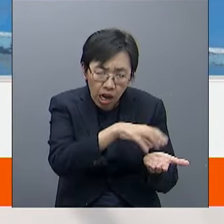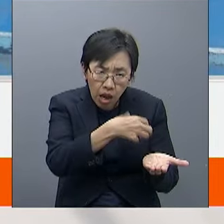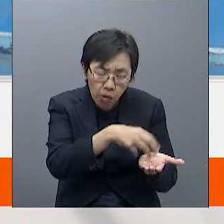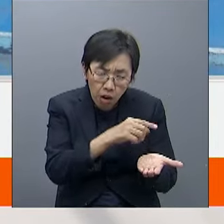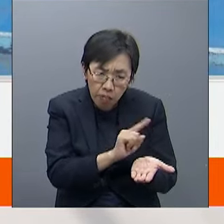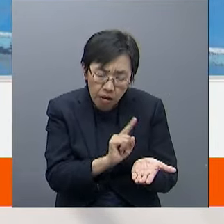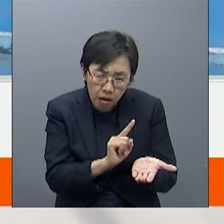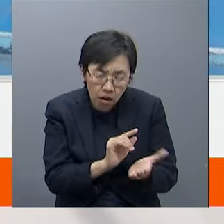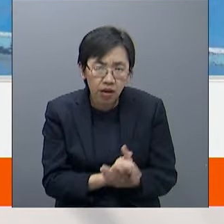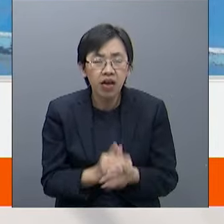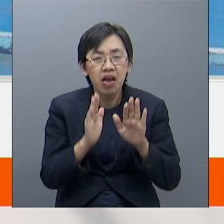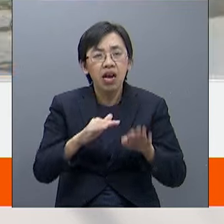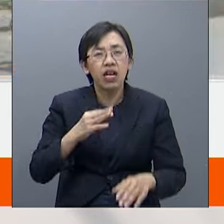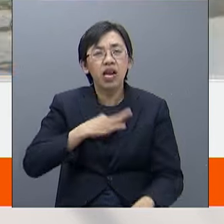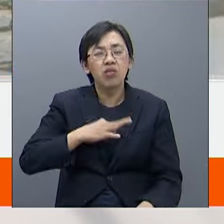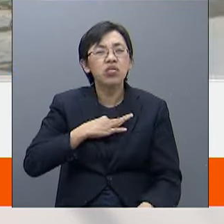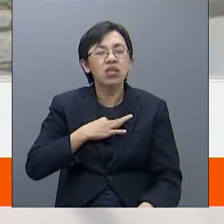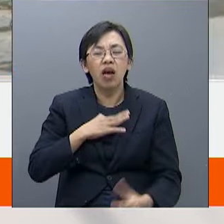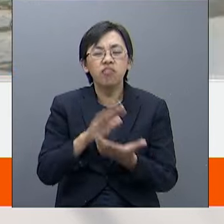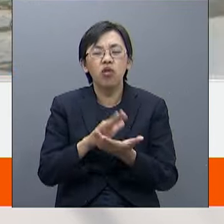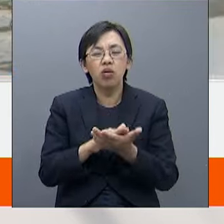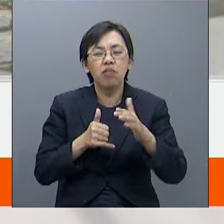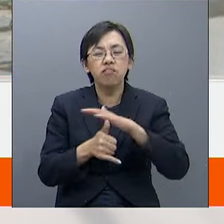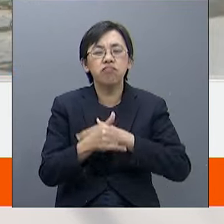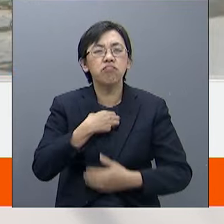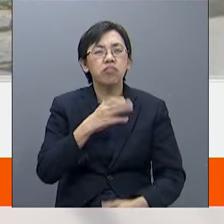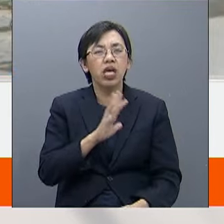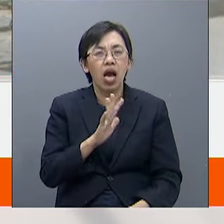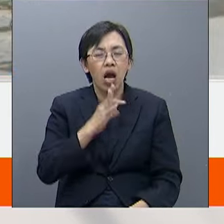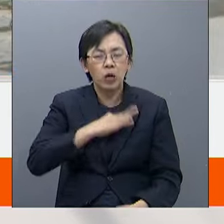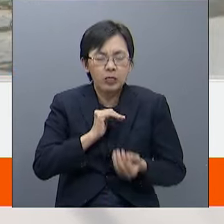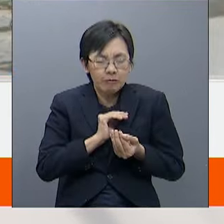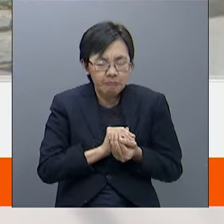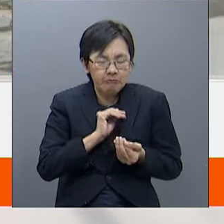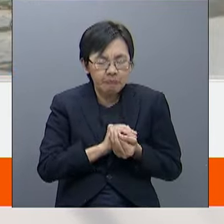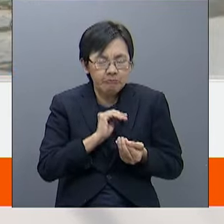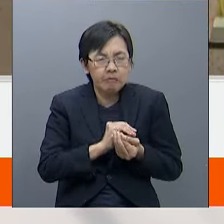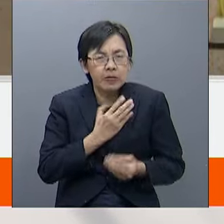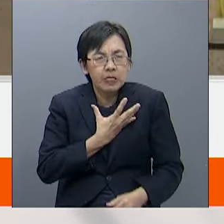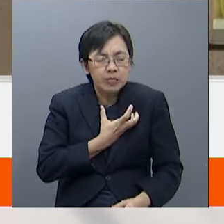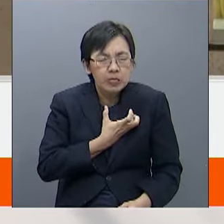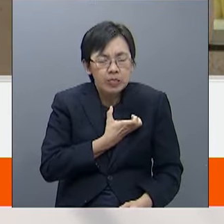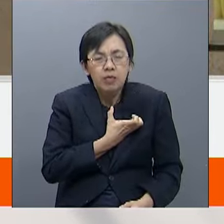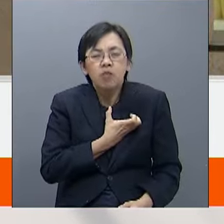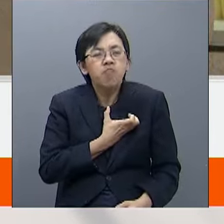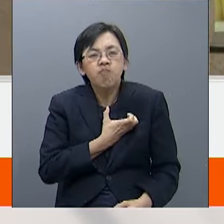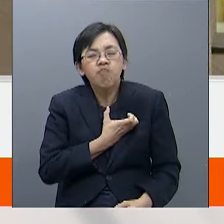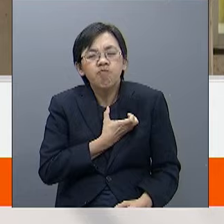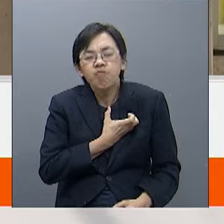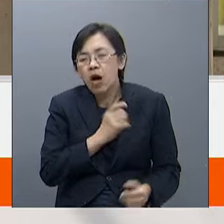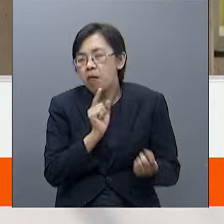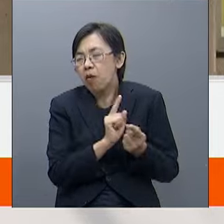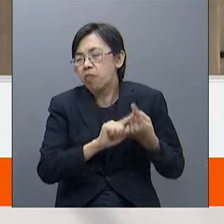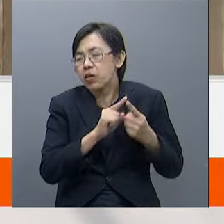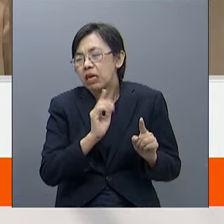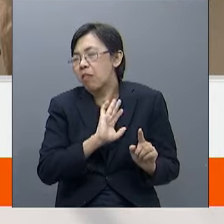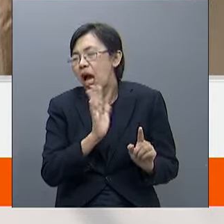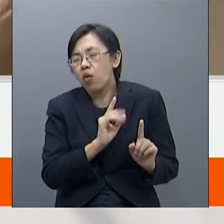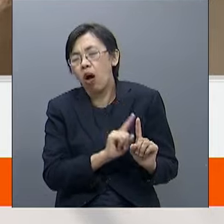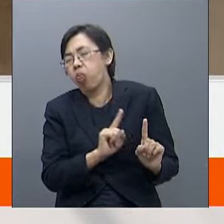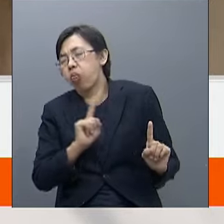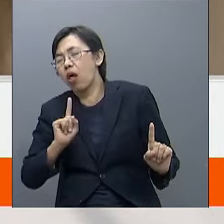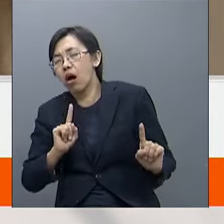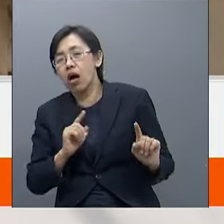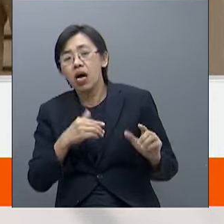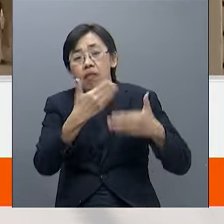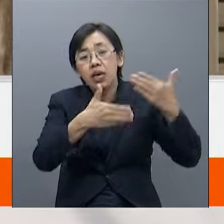เด็กเริ่มมีพฤติกรรมไม่อยากไปโรงเรียนเนาะเด็กหลายคนเก็บกดนะคะเริ่มที่จะแบบไม่เข้าไปหาเพื่อนไม่อยากไปทำกิจกรรมอะ